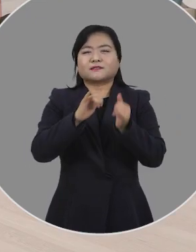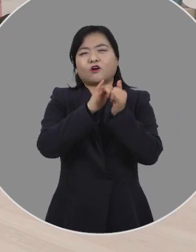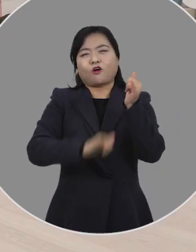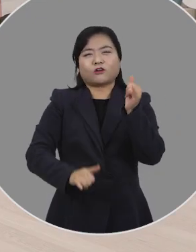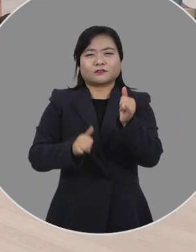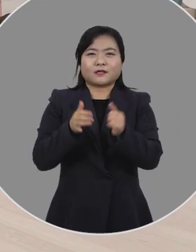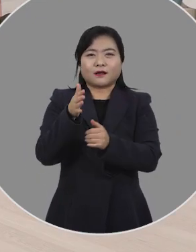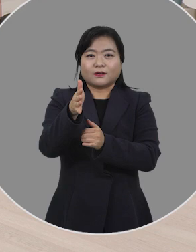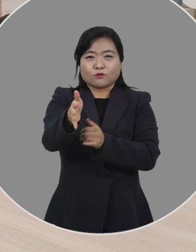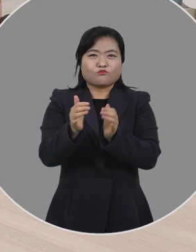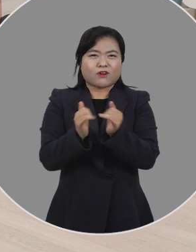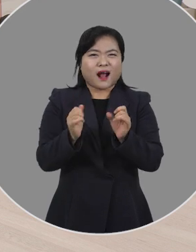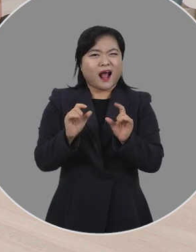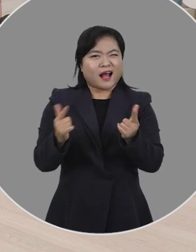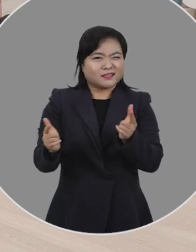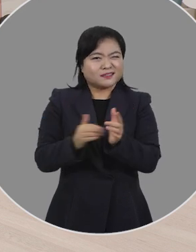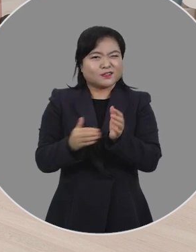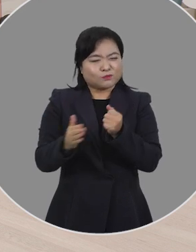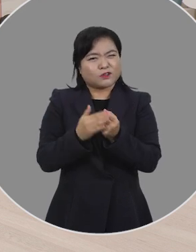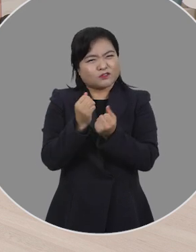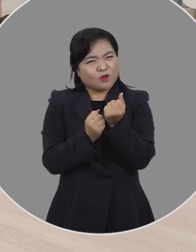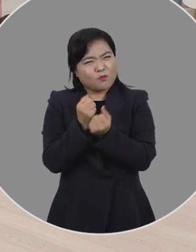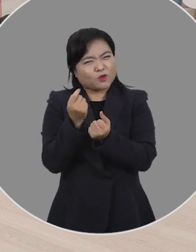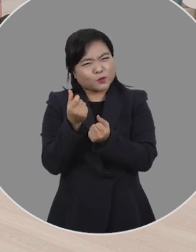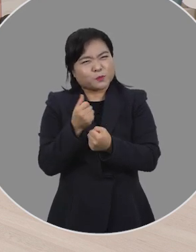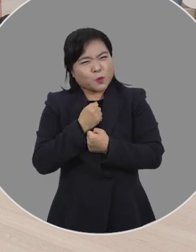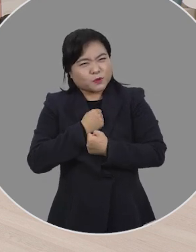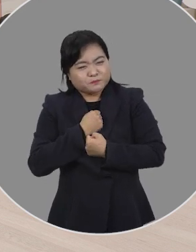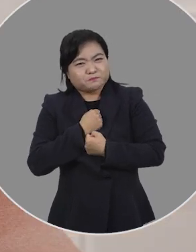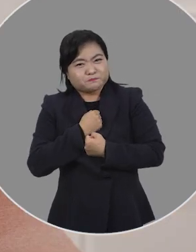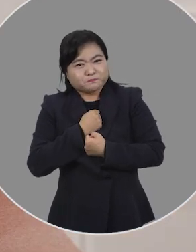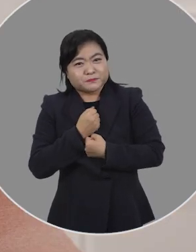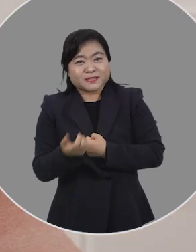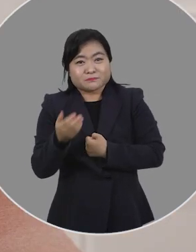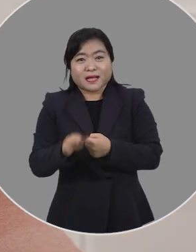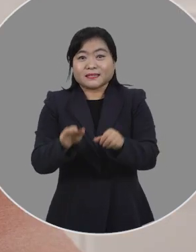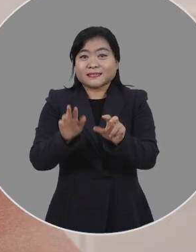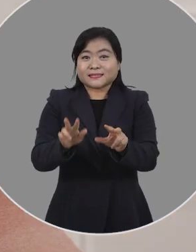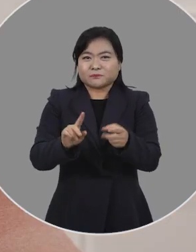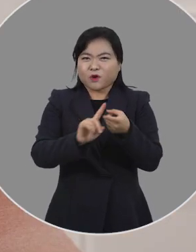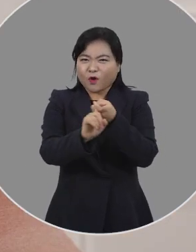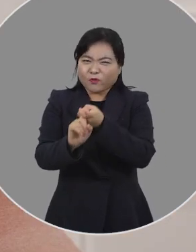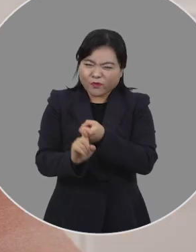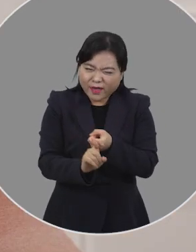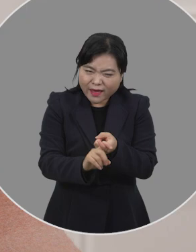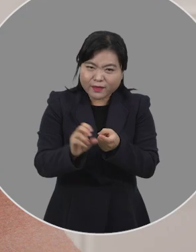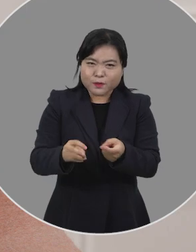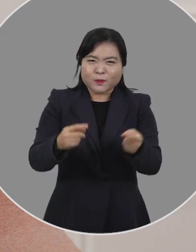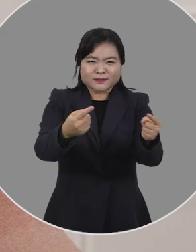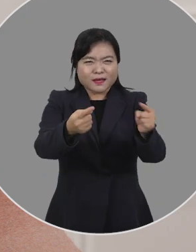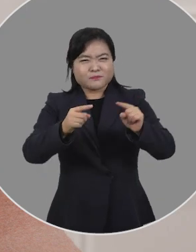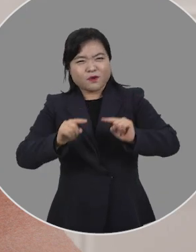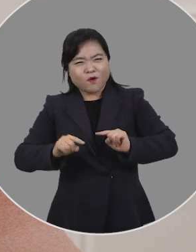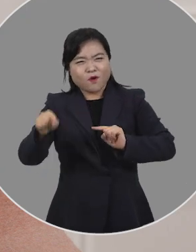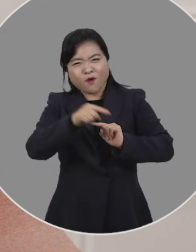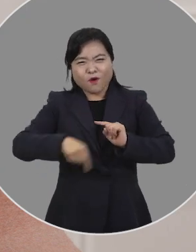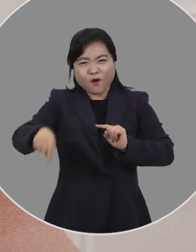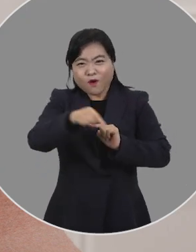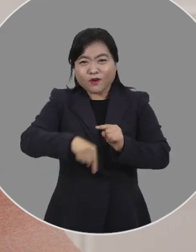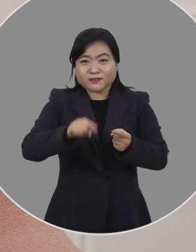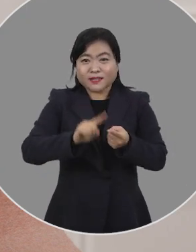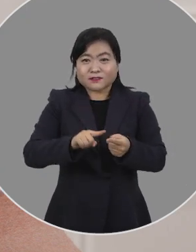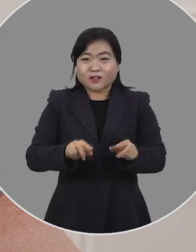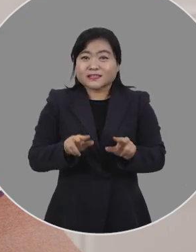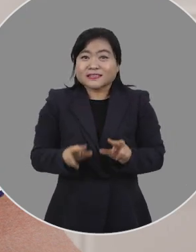전문가는 아니라서 제가 뭐 말씀을 드리는 게 조심스럽기는 한데 지금 뭐 연대라든가 참여라든가 이런 부분들이